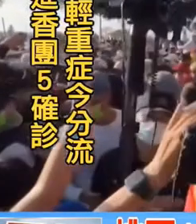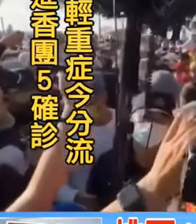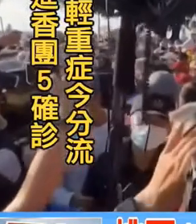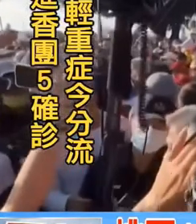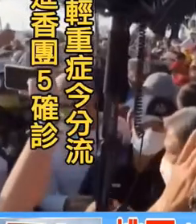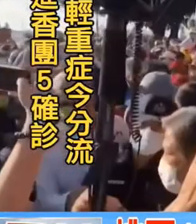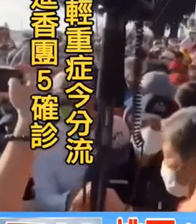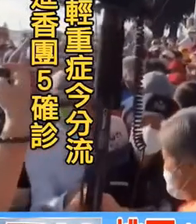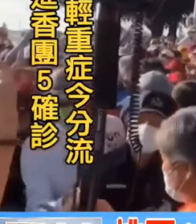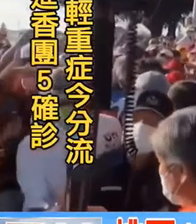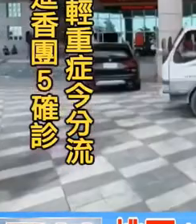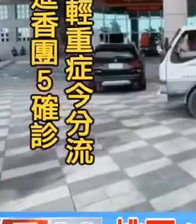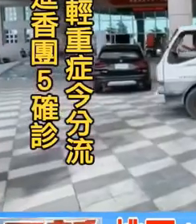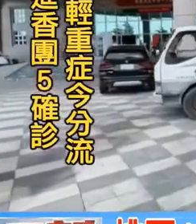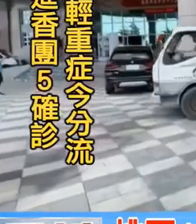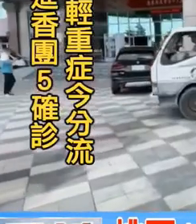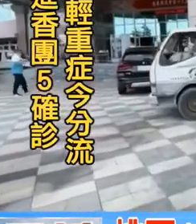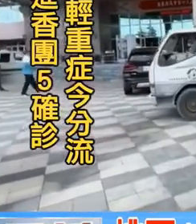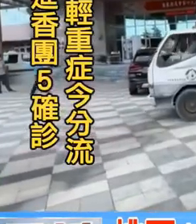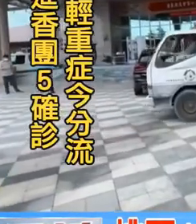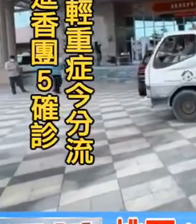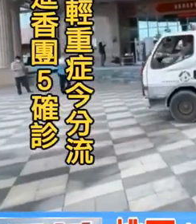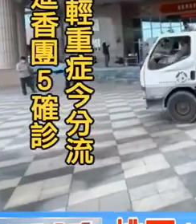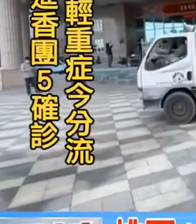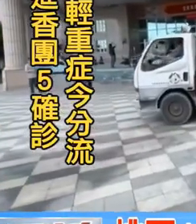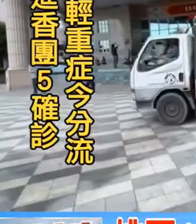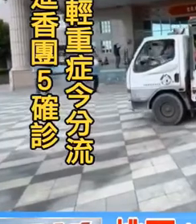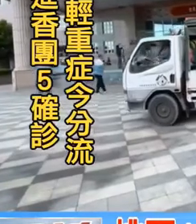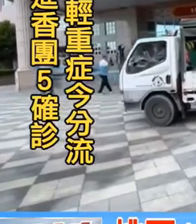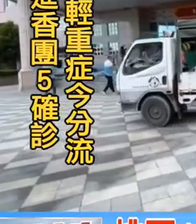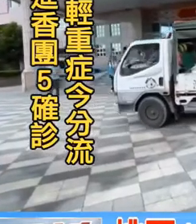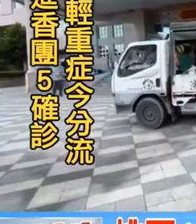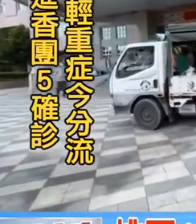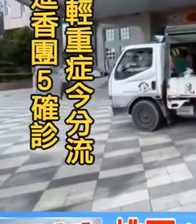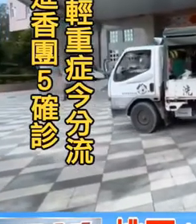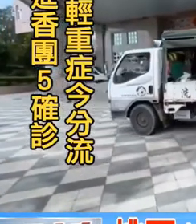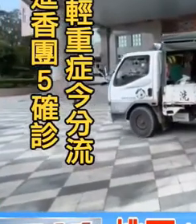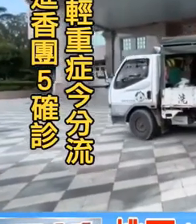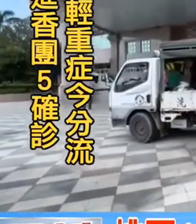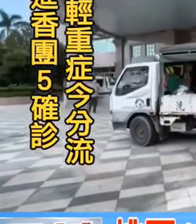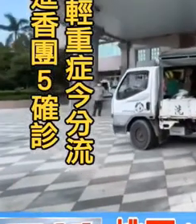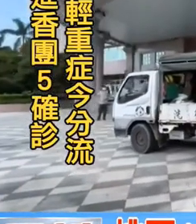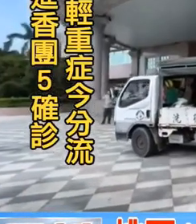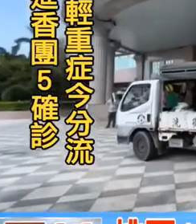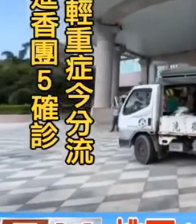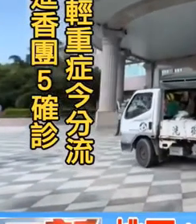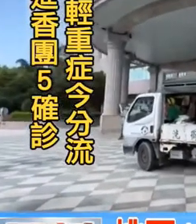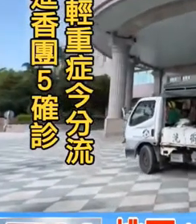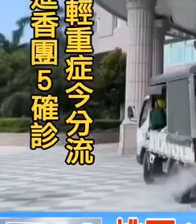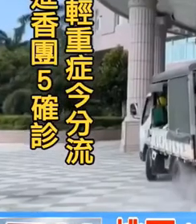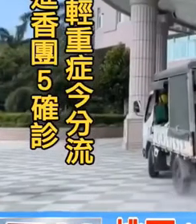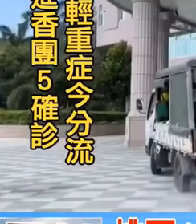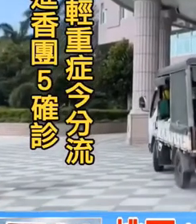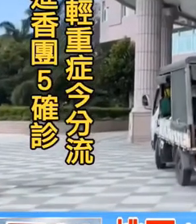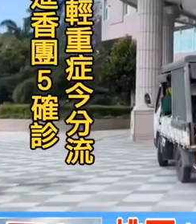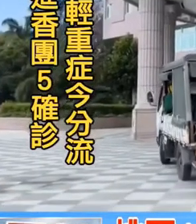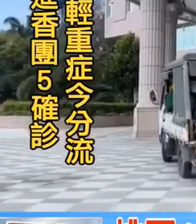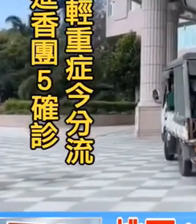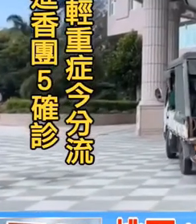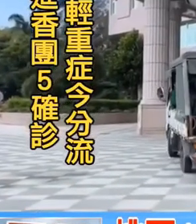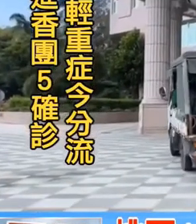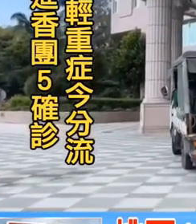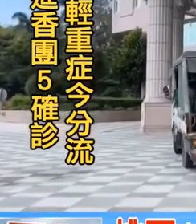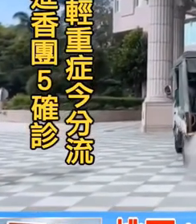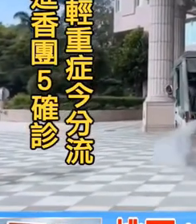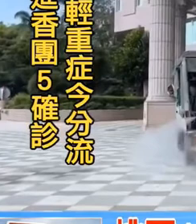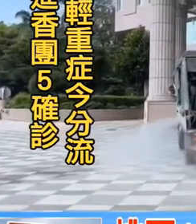溪团传播链，在今天采检两人确诊。对此，郑文灿在下午的疫情说明记者会中表示，这样的传播链预